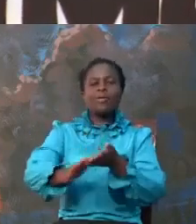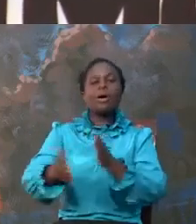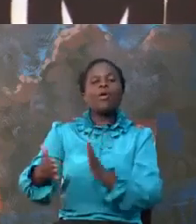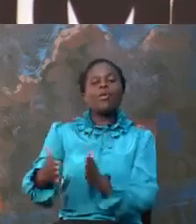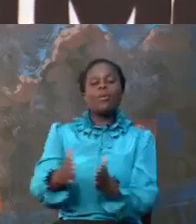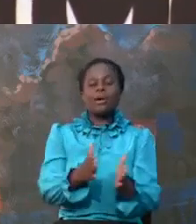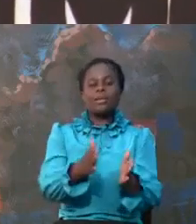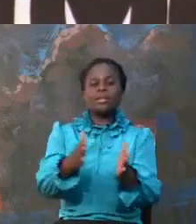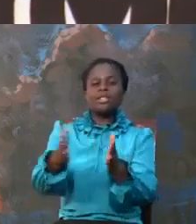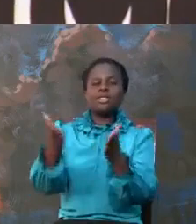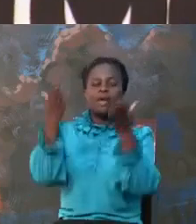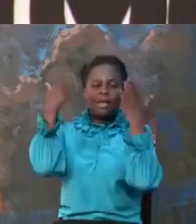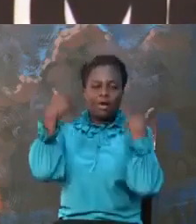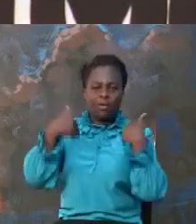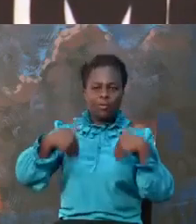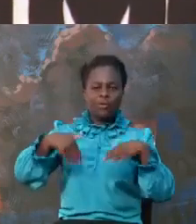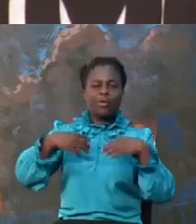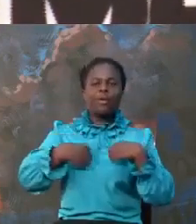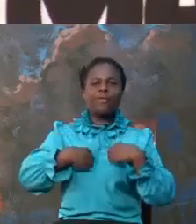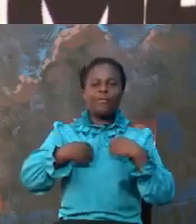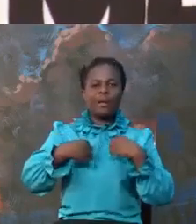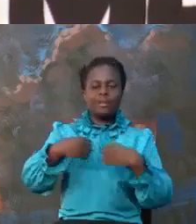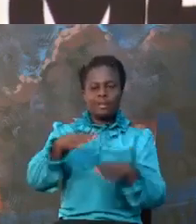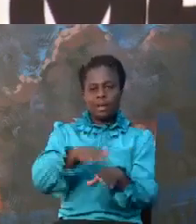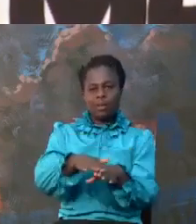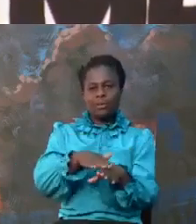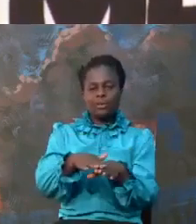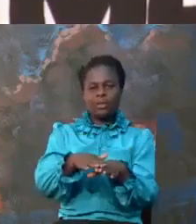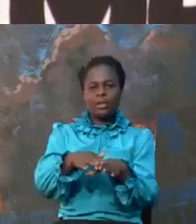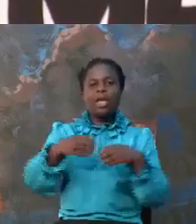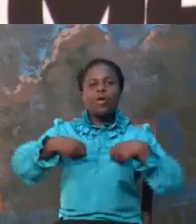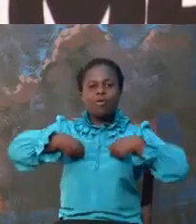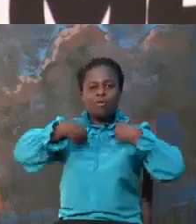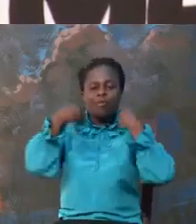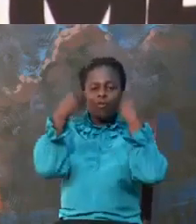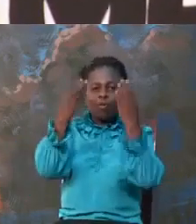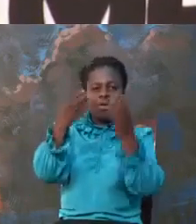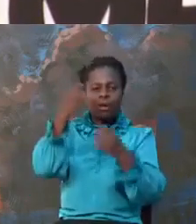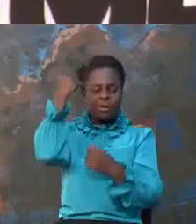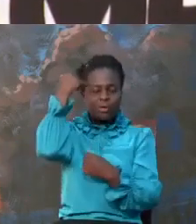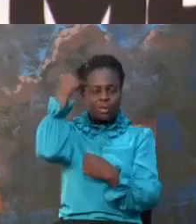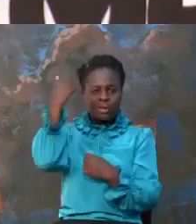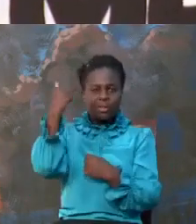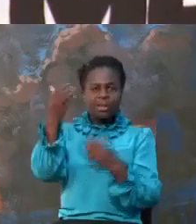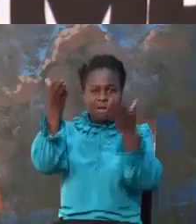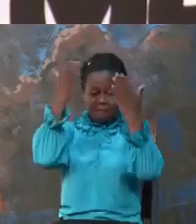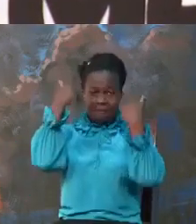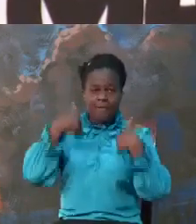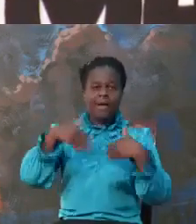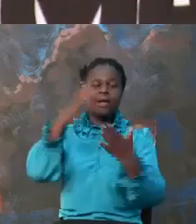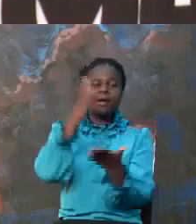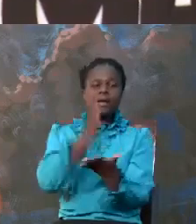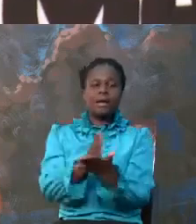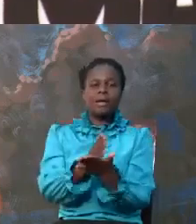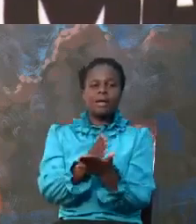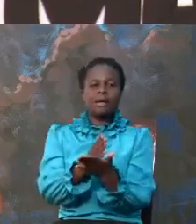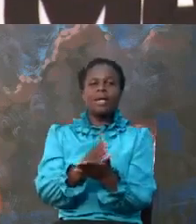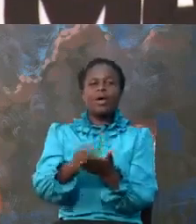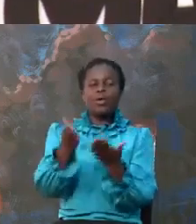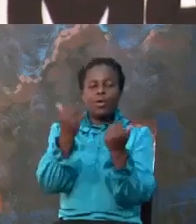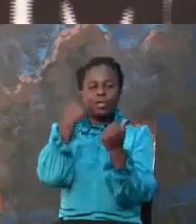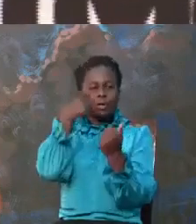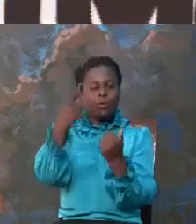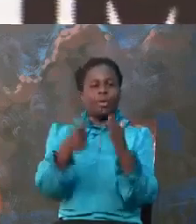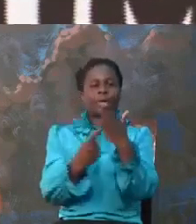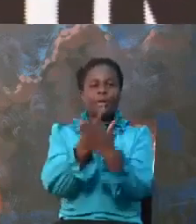njia ya kuvikwa vazi la ngozi, vua la mtini, vala kwake, halafu uweze kuona